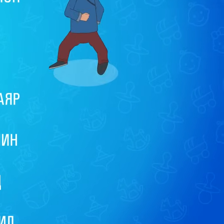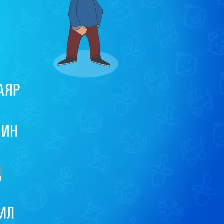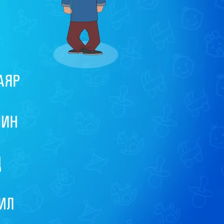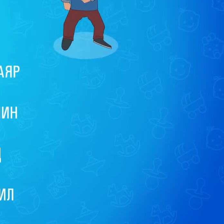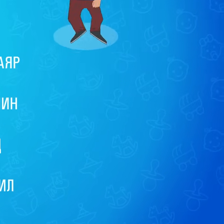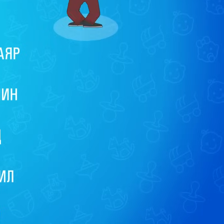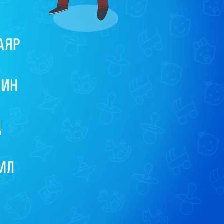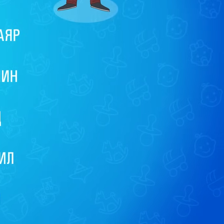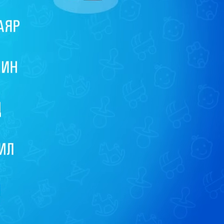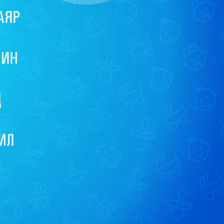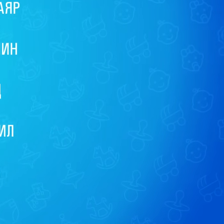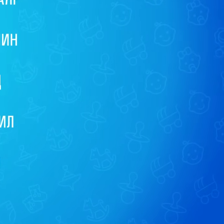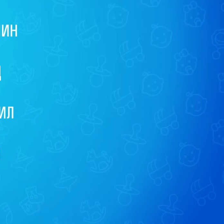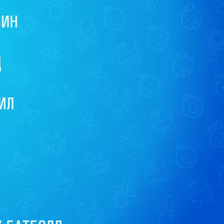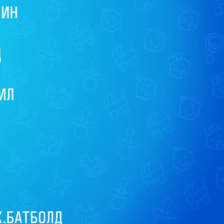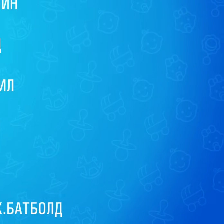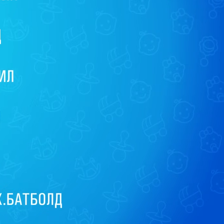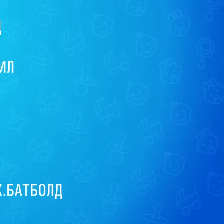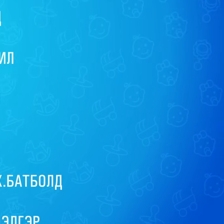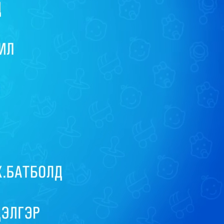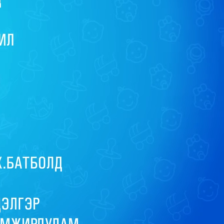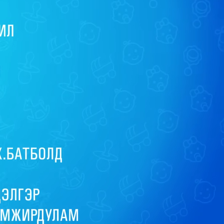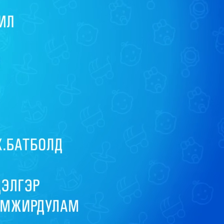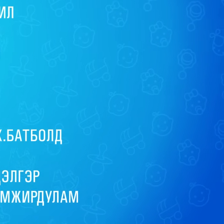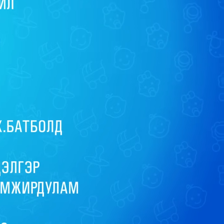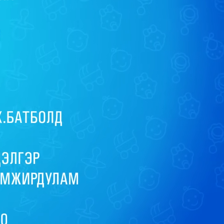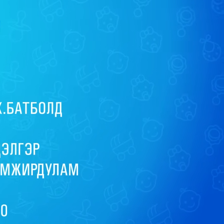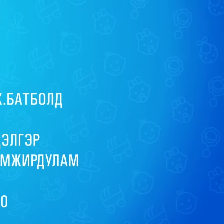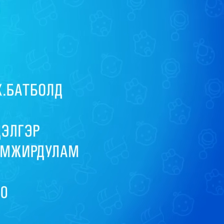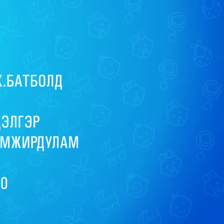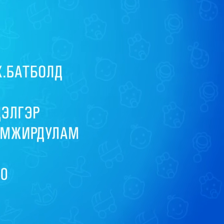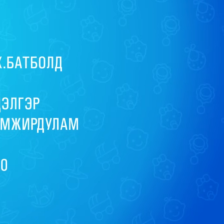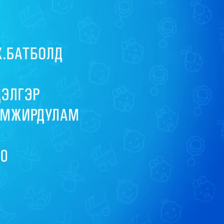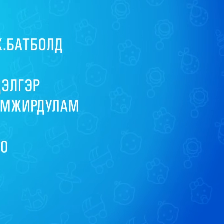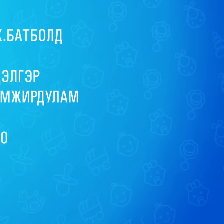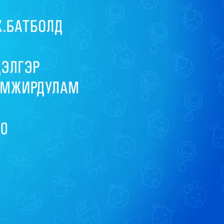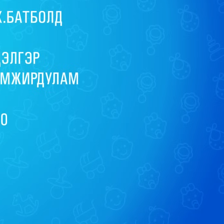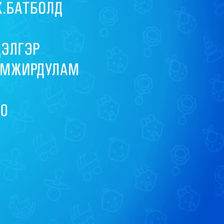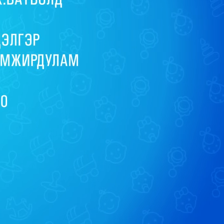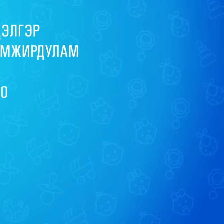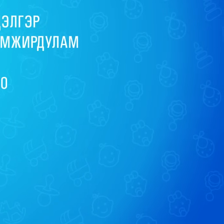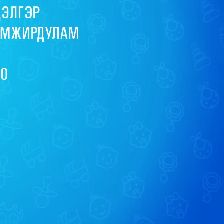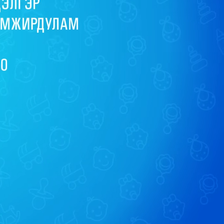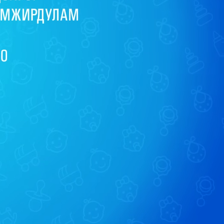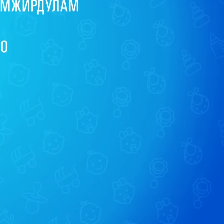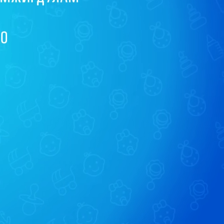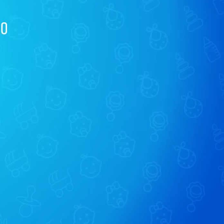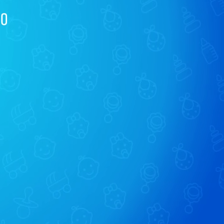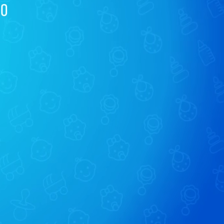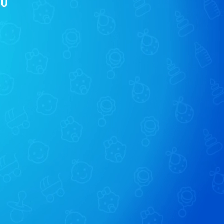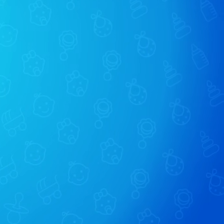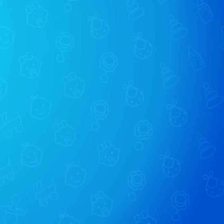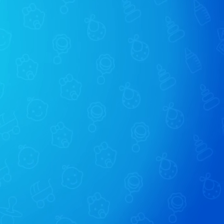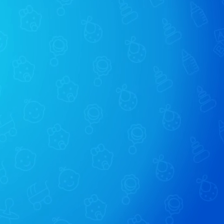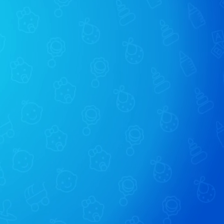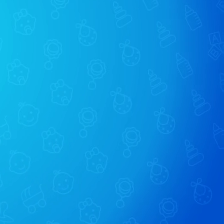муутлон гарч чадхийг манай хөөрхөн супер хүчтэй бүгдөд хайж одно.